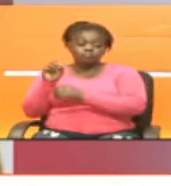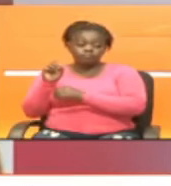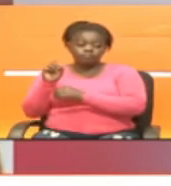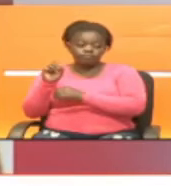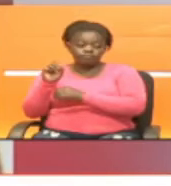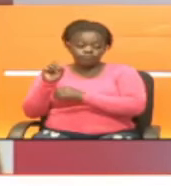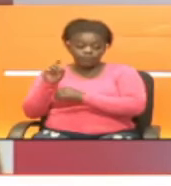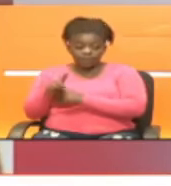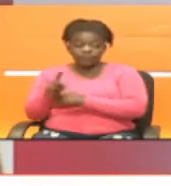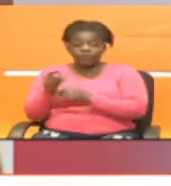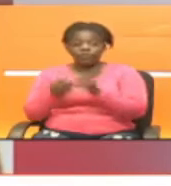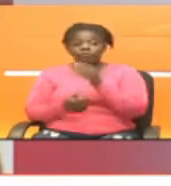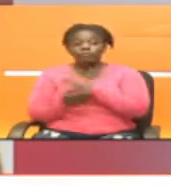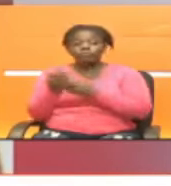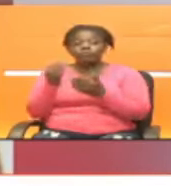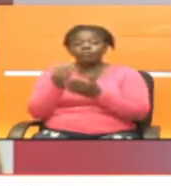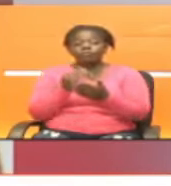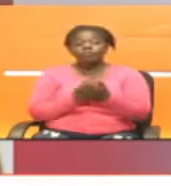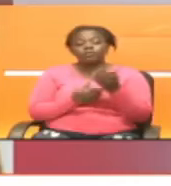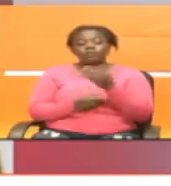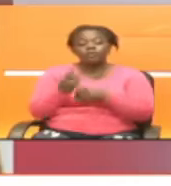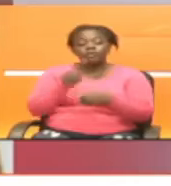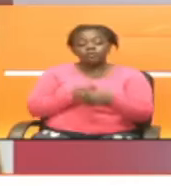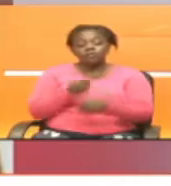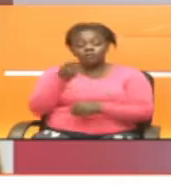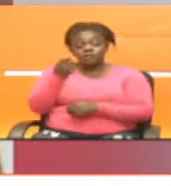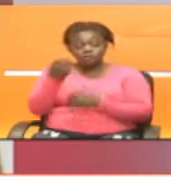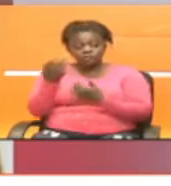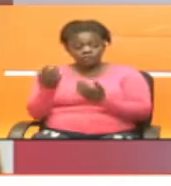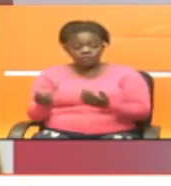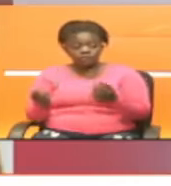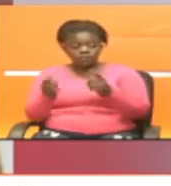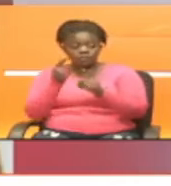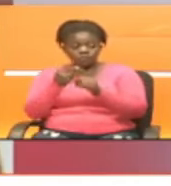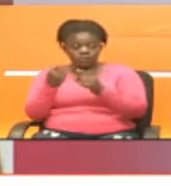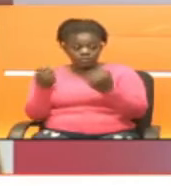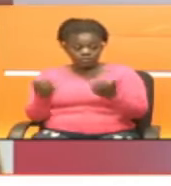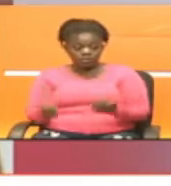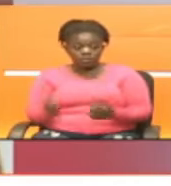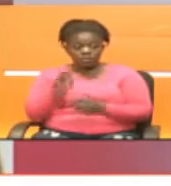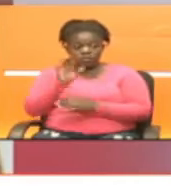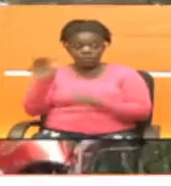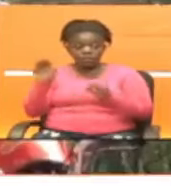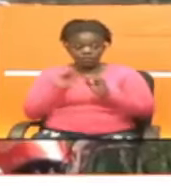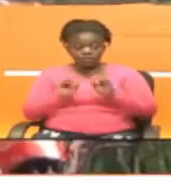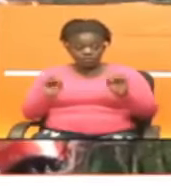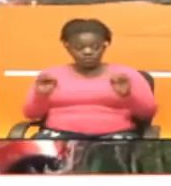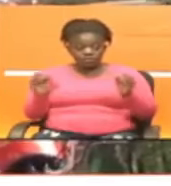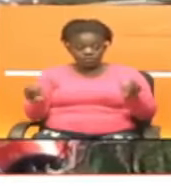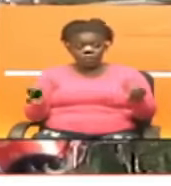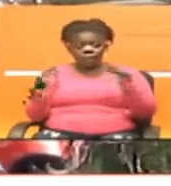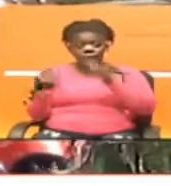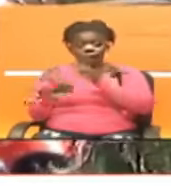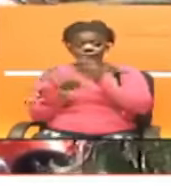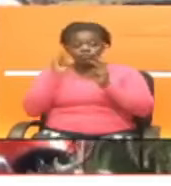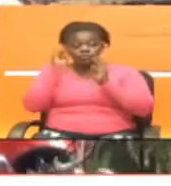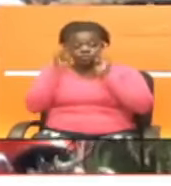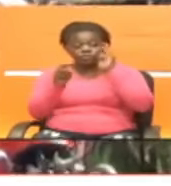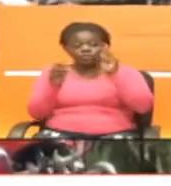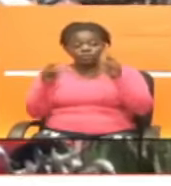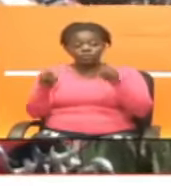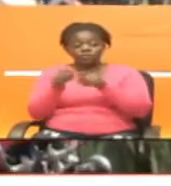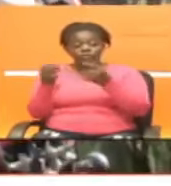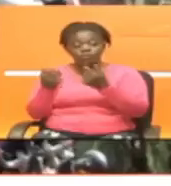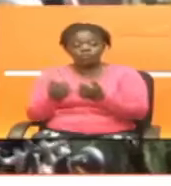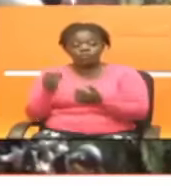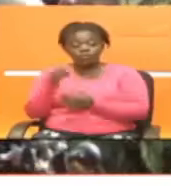bulijo akena kusawa kupinabili ziwa kumacha nganu kutakate tadanga mbele ya likiza mumu kagumu lina mchari